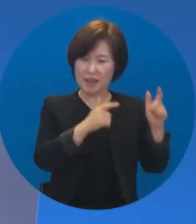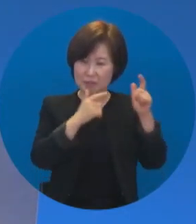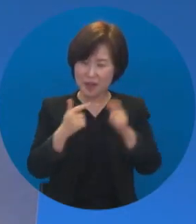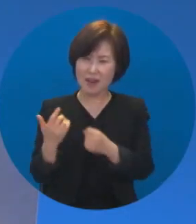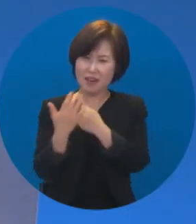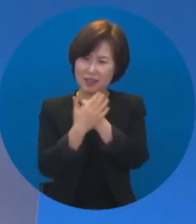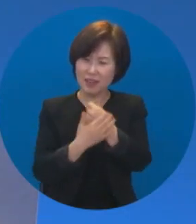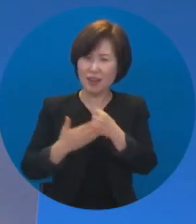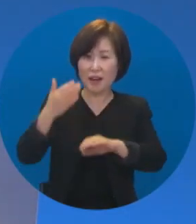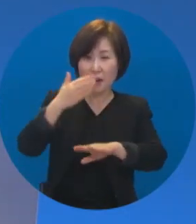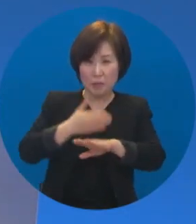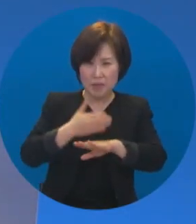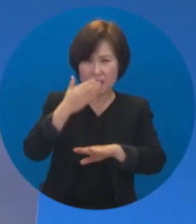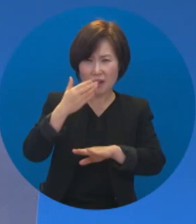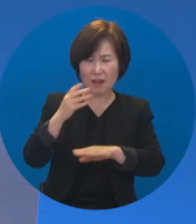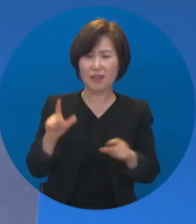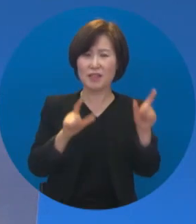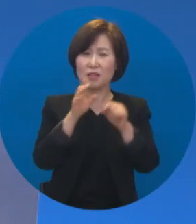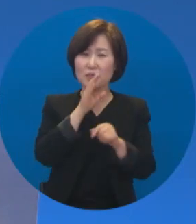감사로 보냈지만